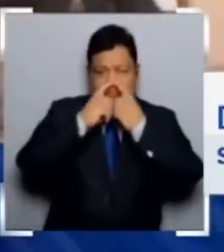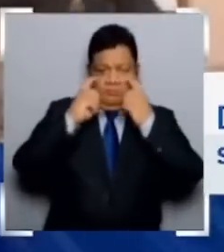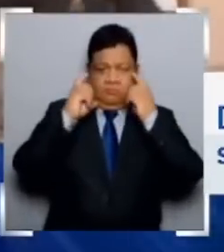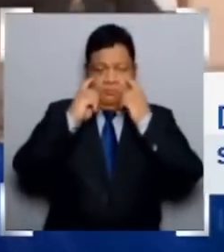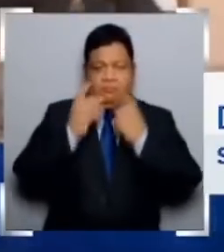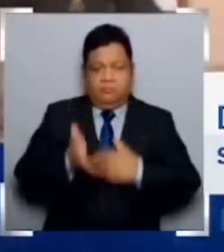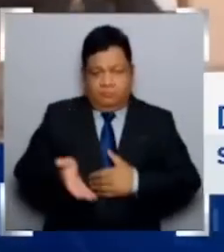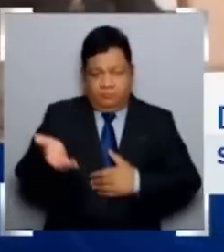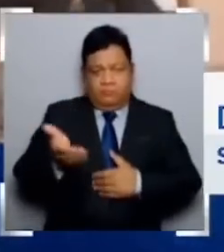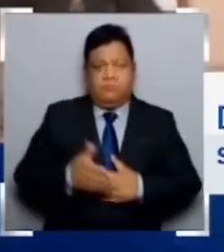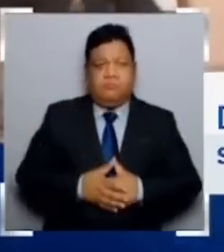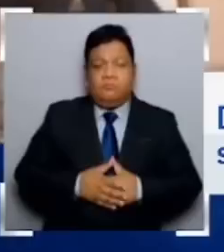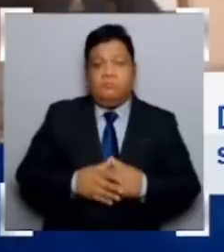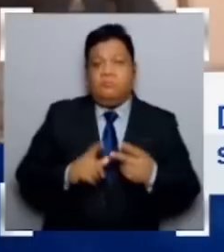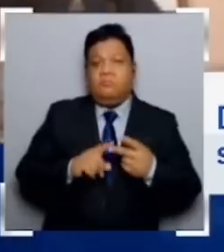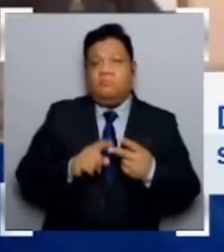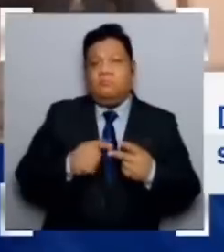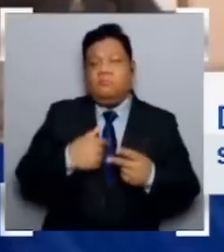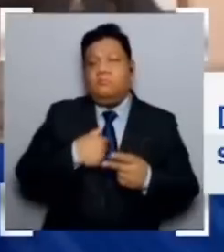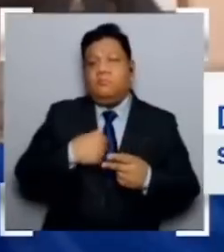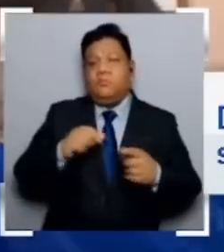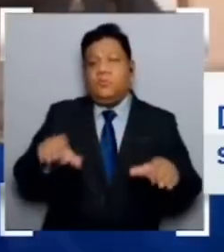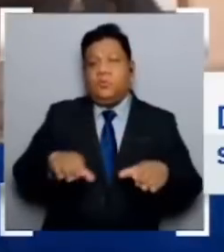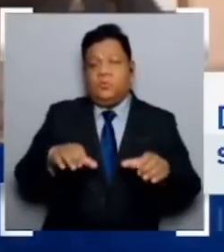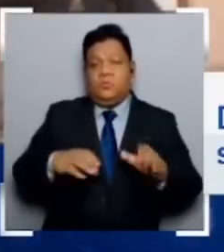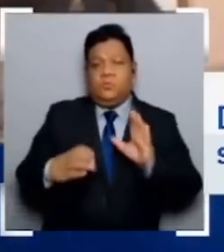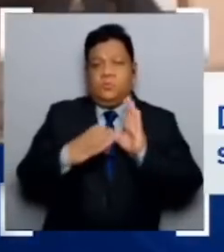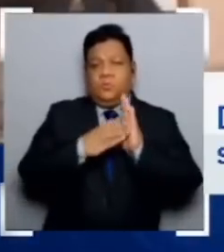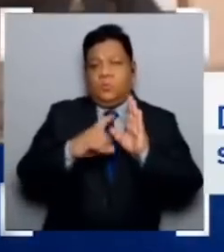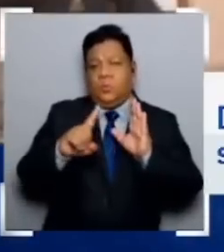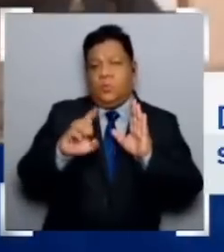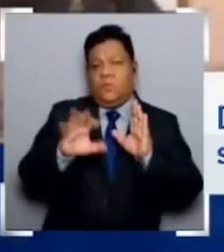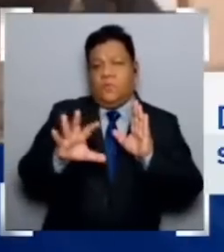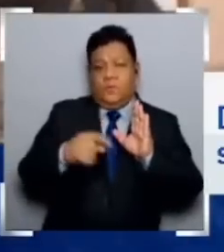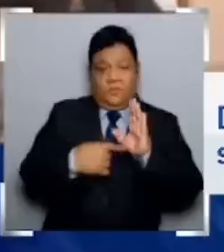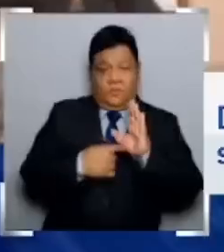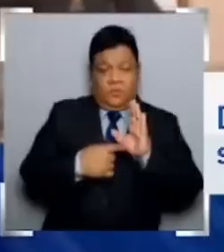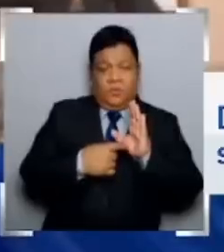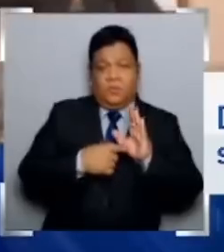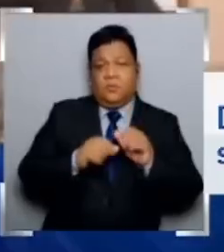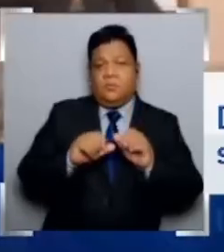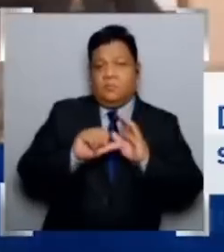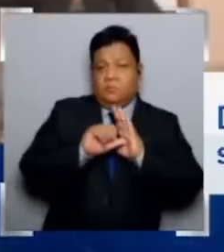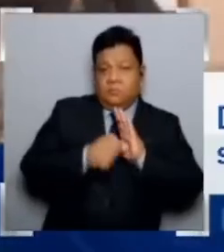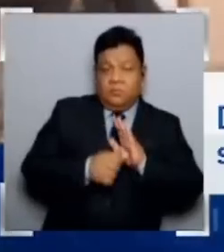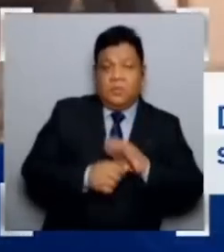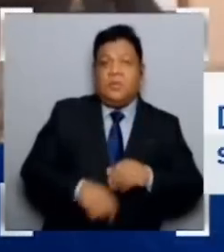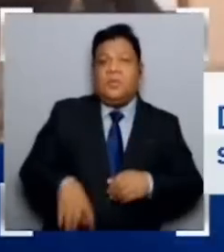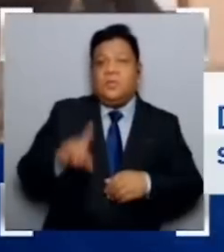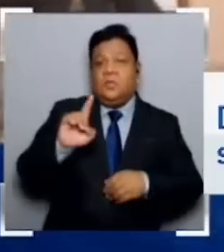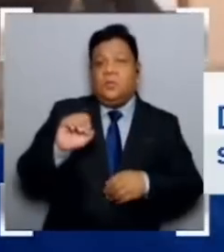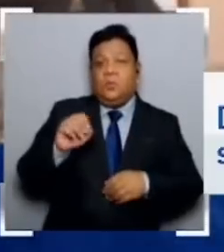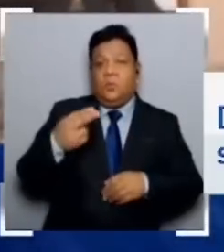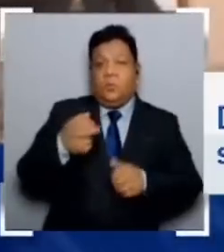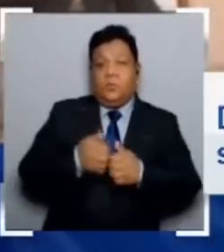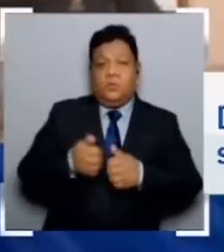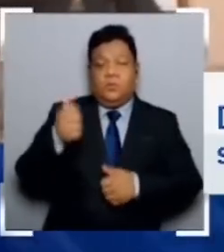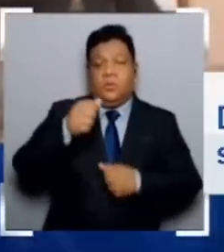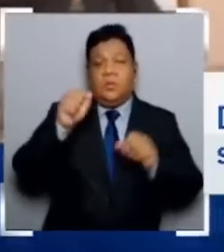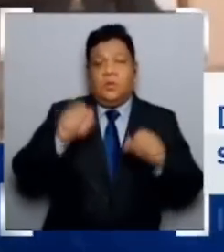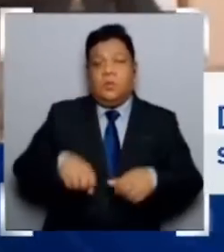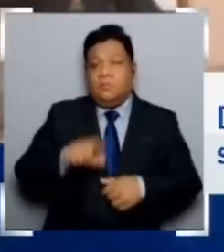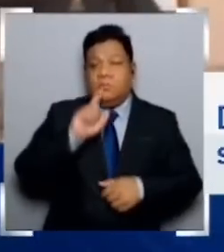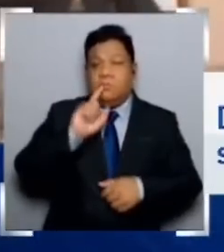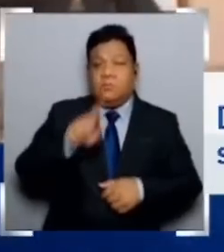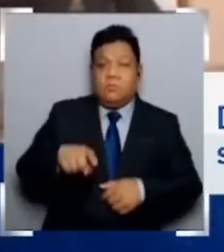Second, I am now invoking Section 105, which has specifically stated that the Secretary of Health can only define the health